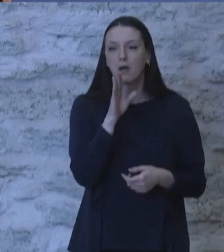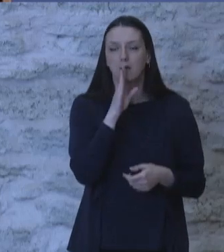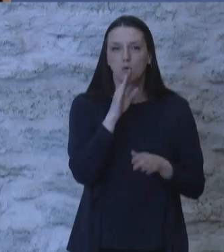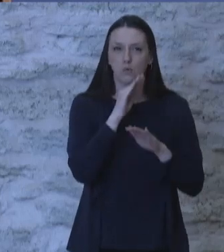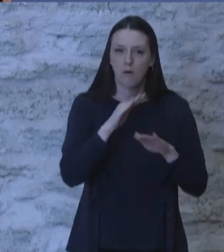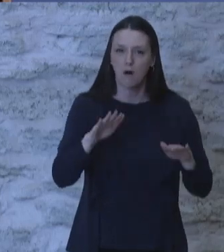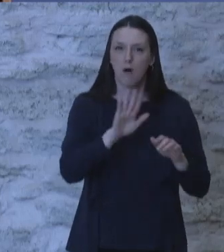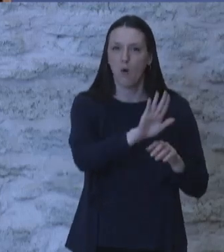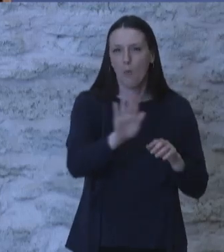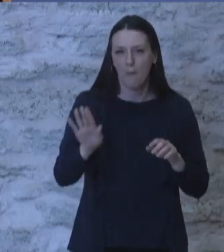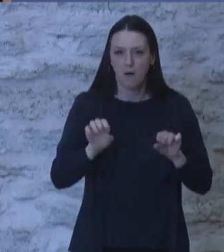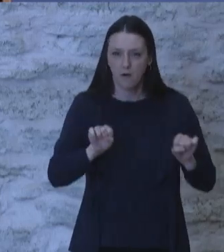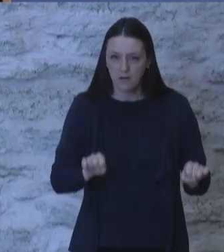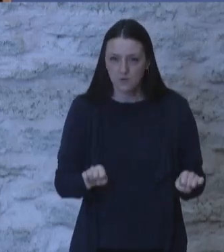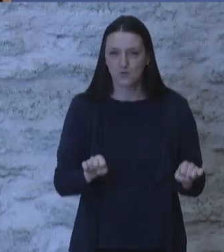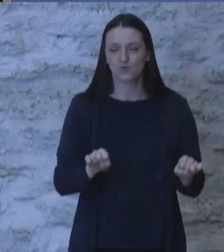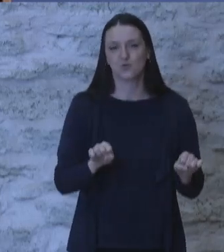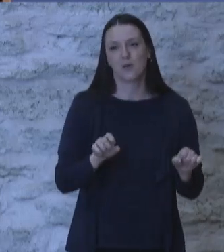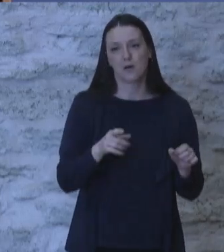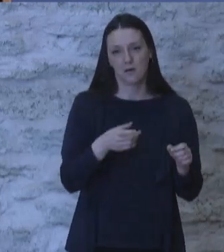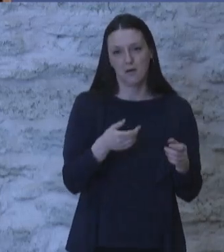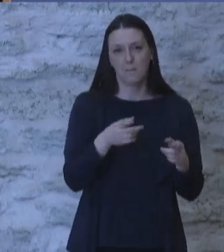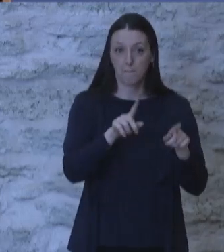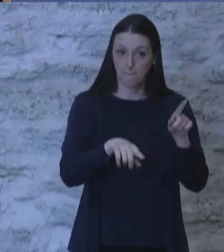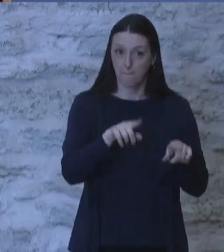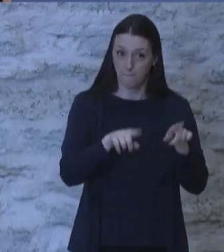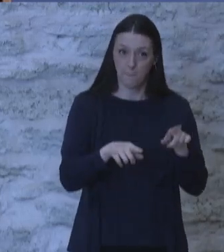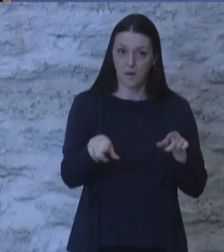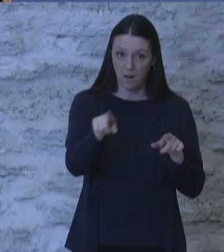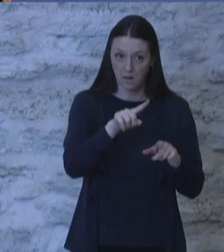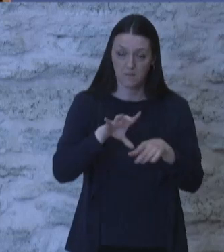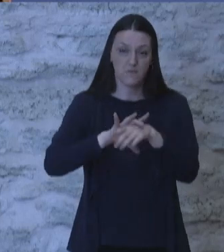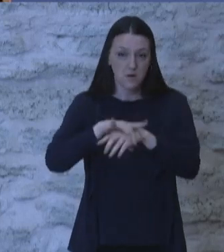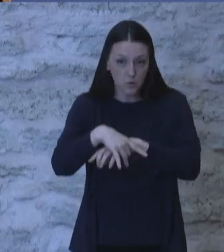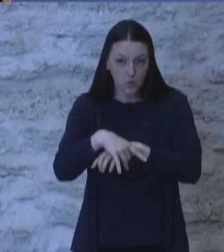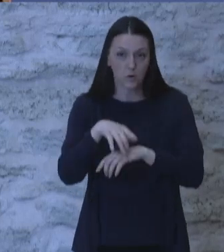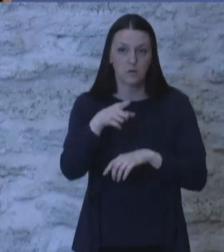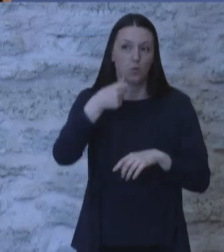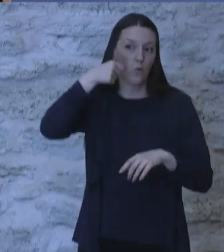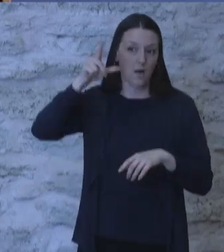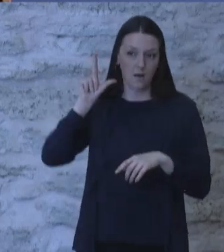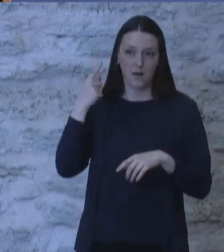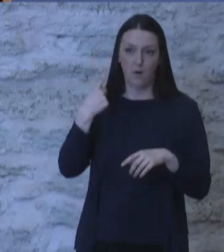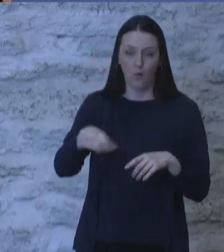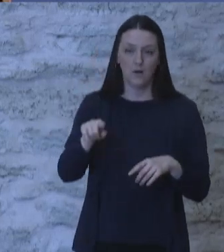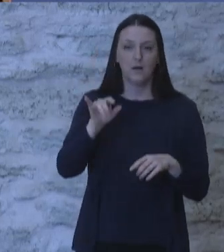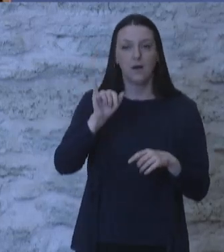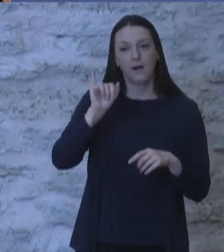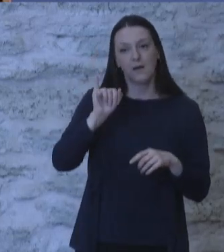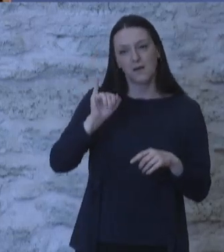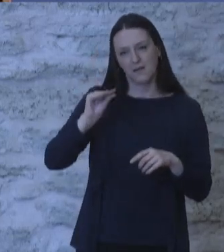omavalitsustega, mõningate võruma omavalitsustega üle, eile idaviruma omavalitsustega